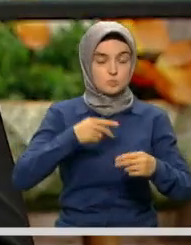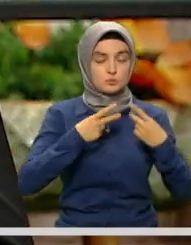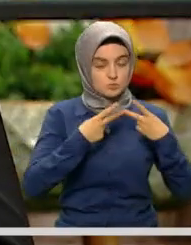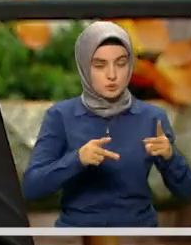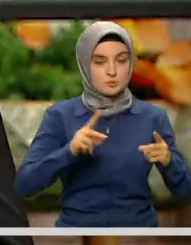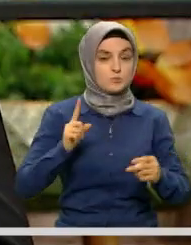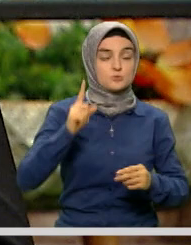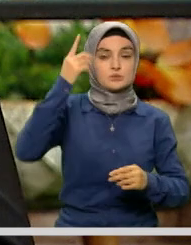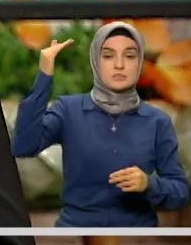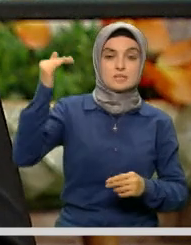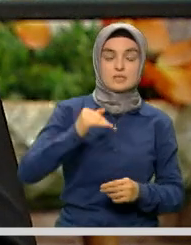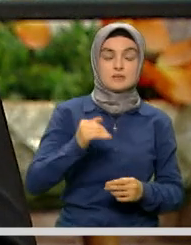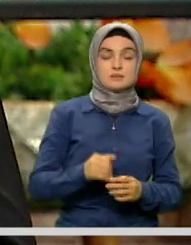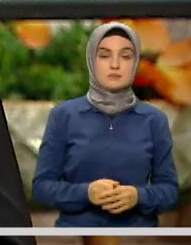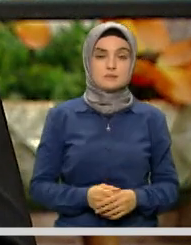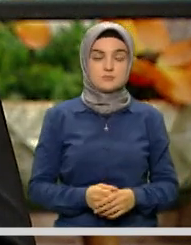müjdesiyle geldiğinde